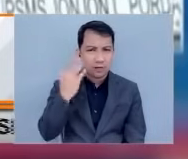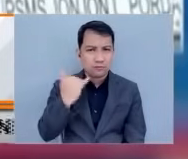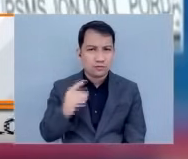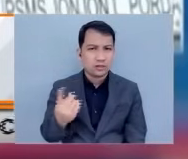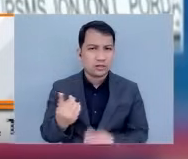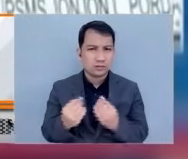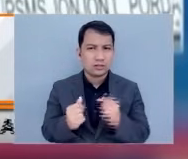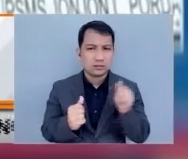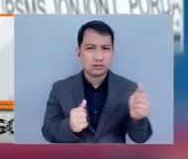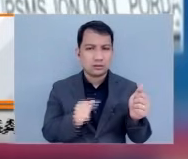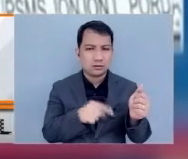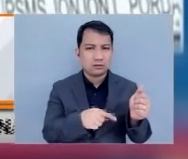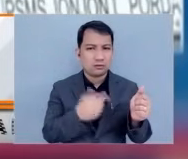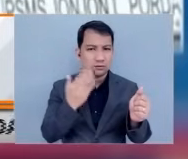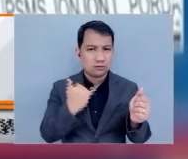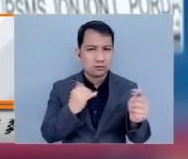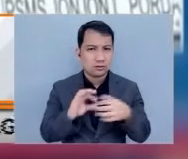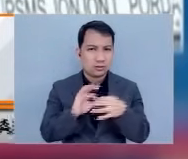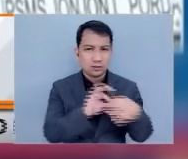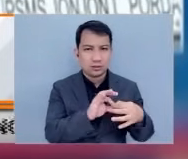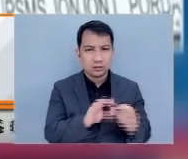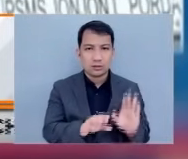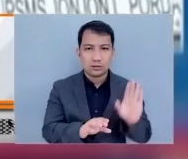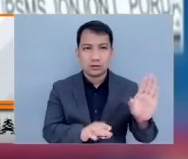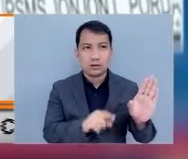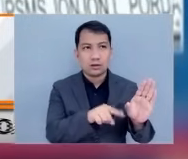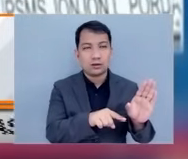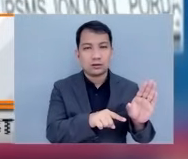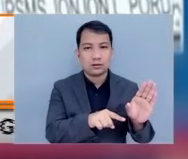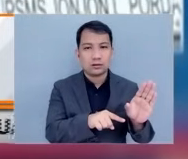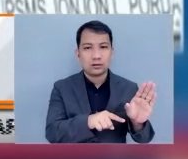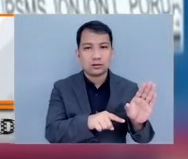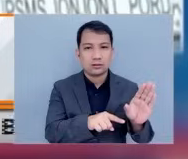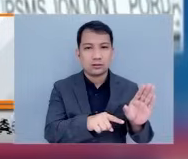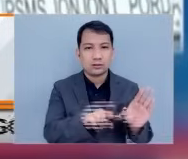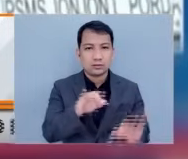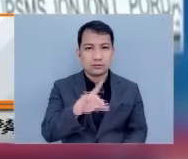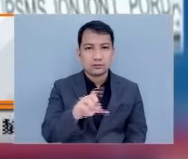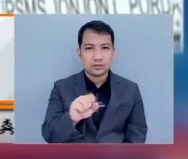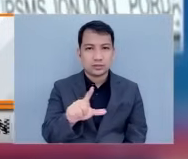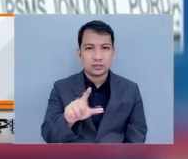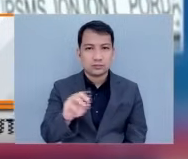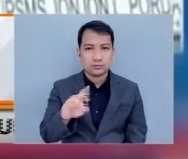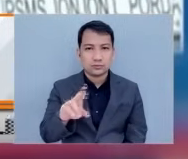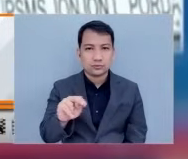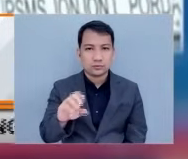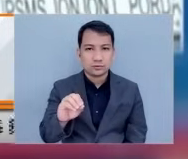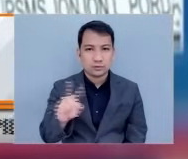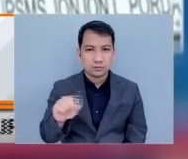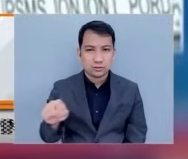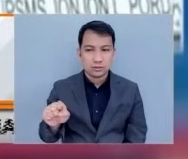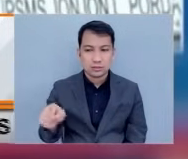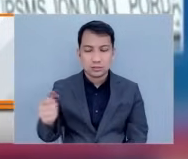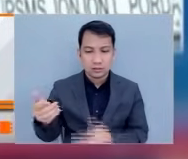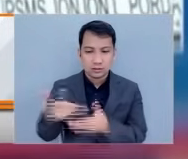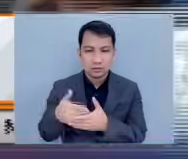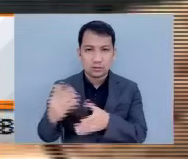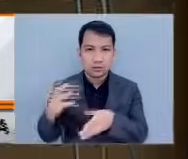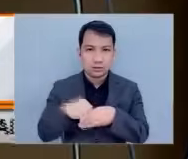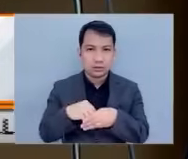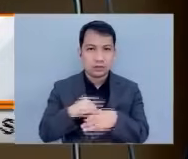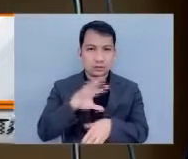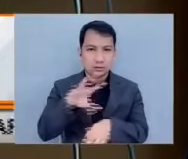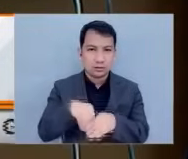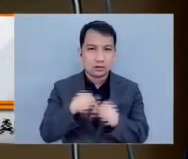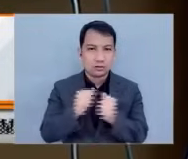ay nakipag-coordinate sa, ano, sir, sa kay Fiscal Muñoz. And then sabi niya, sir, pasok pa sa oras, sir.